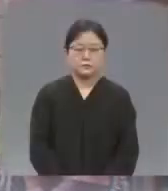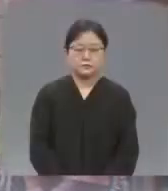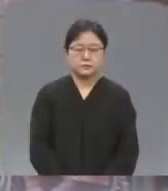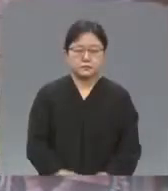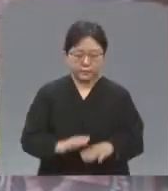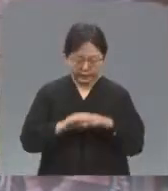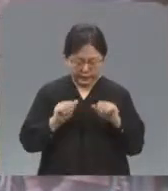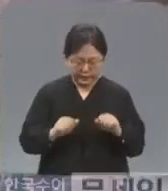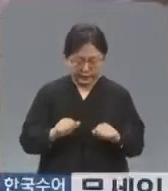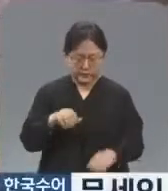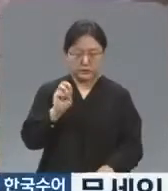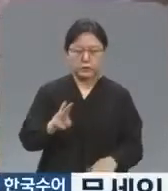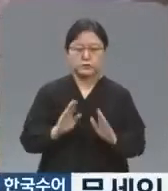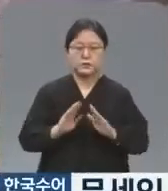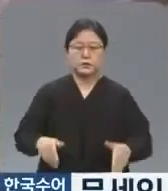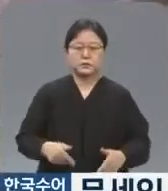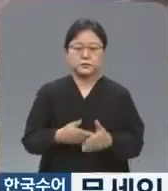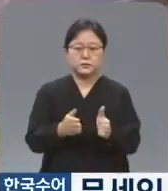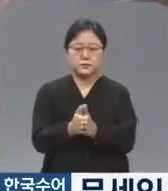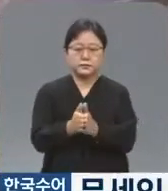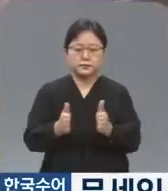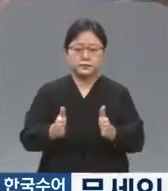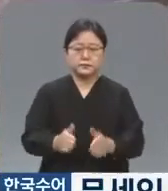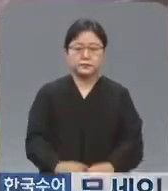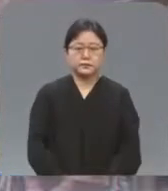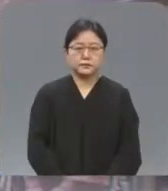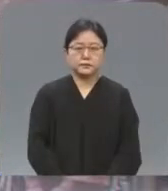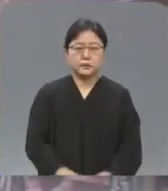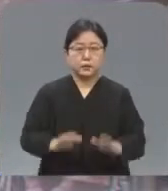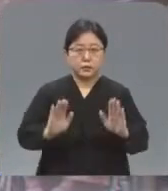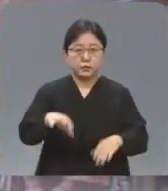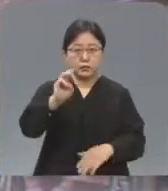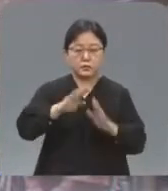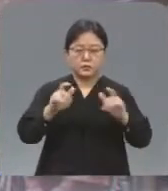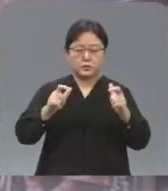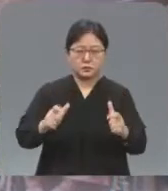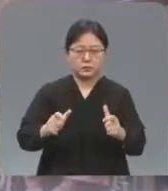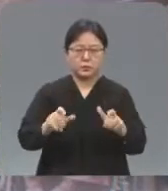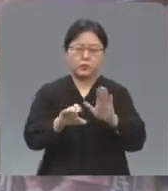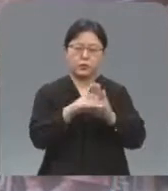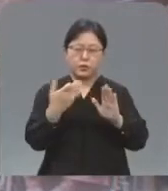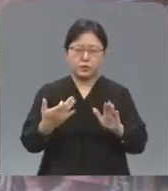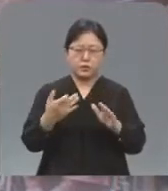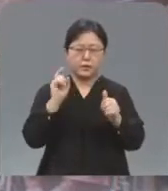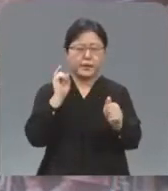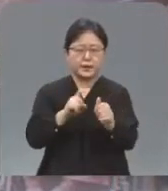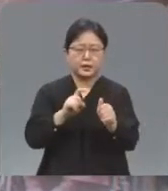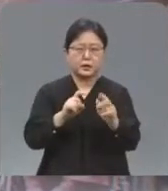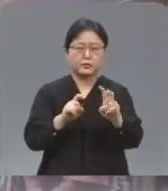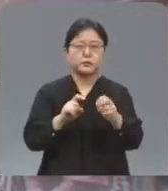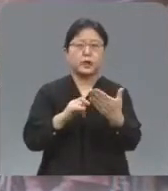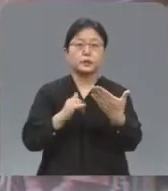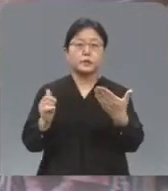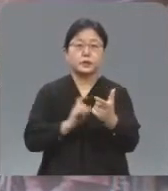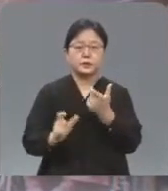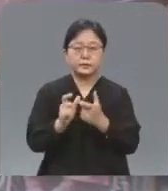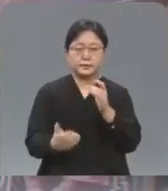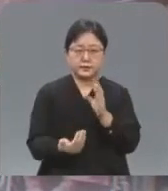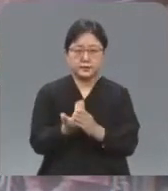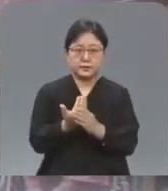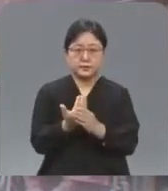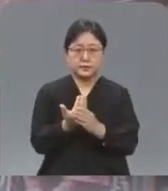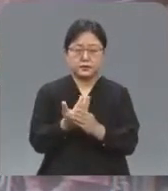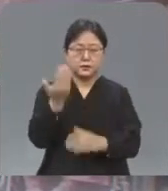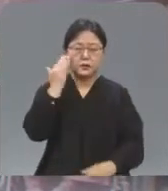안녕하십니까 kbs 9시뉴스 광주 전남권 소식입니다 오늘 강좌 전남 지역에서는 크로나 7억 진짜 29명이 추가됐습니다